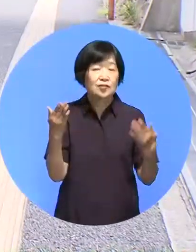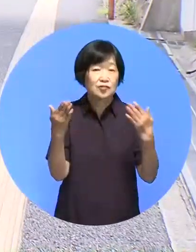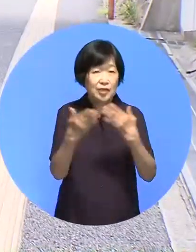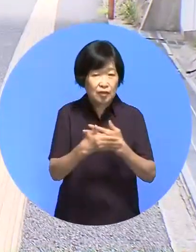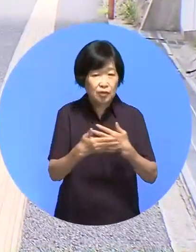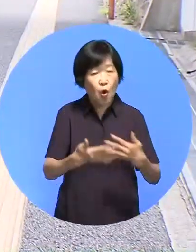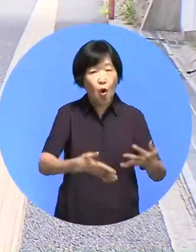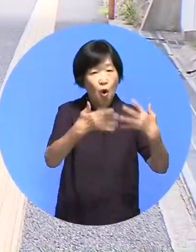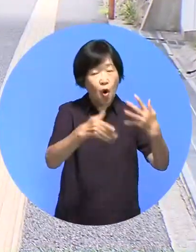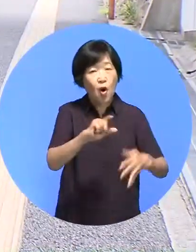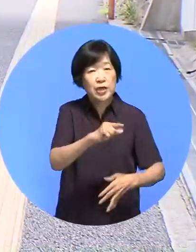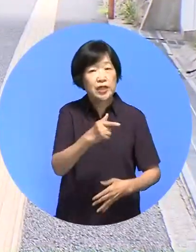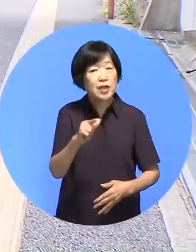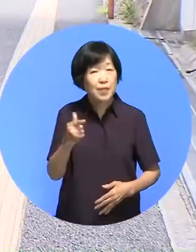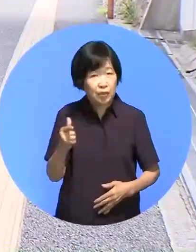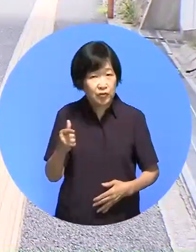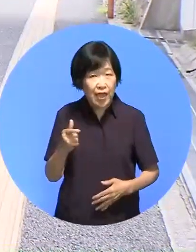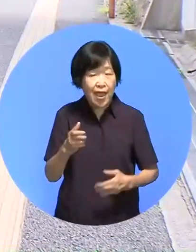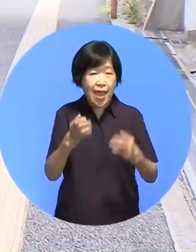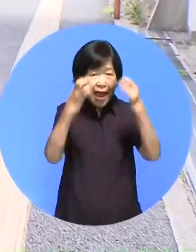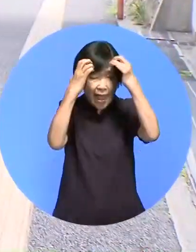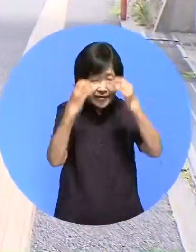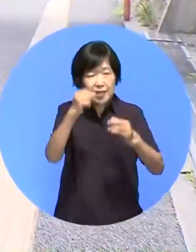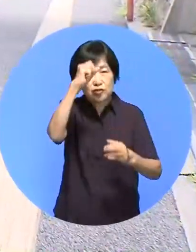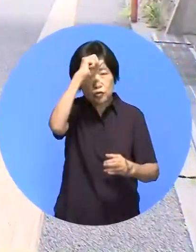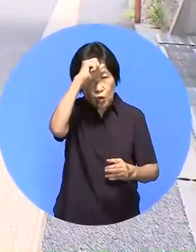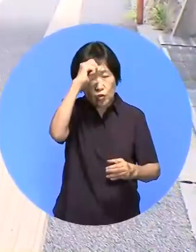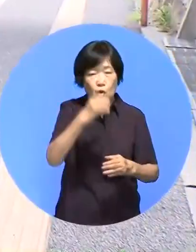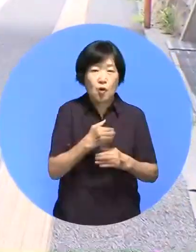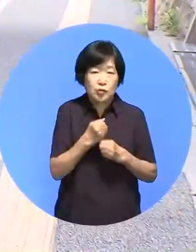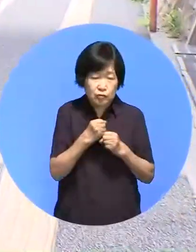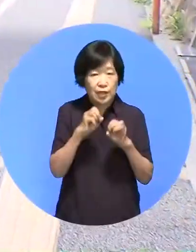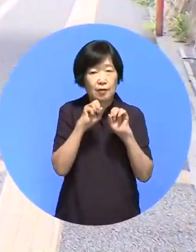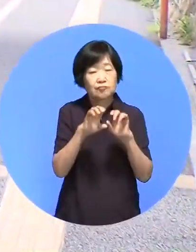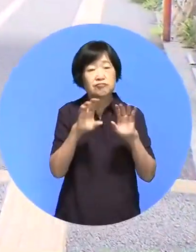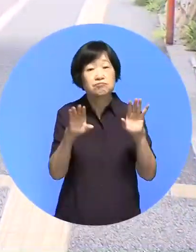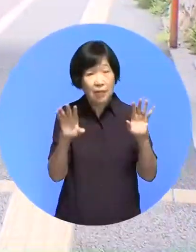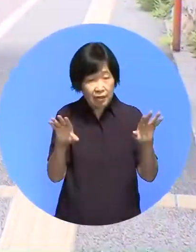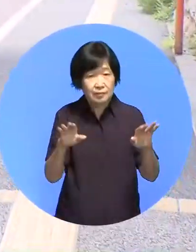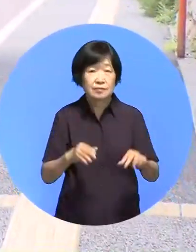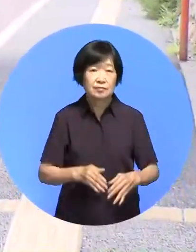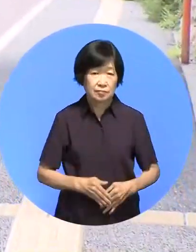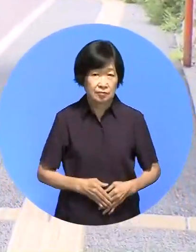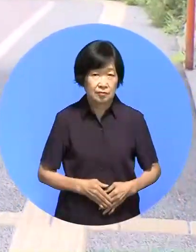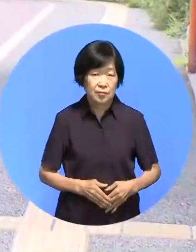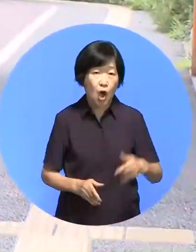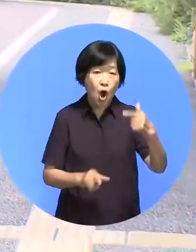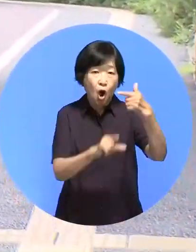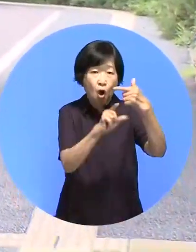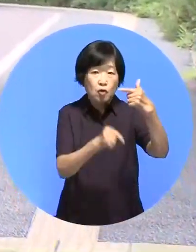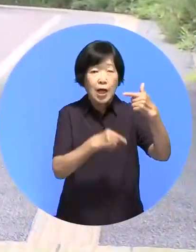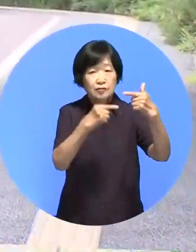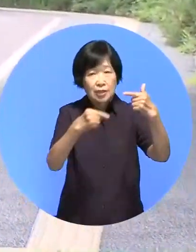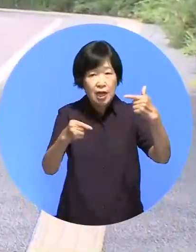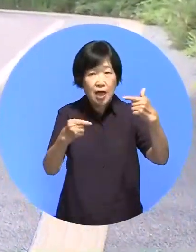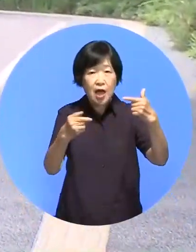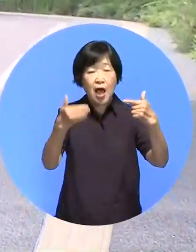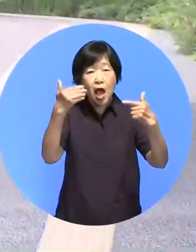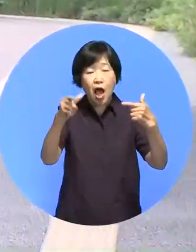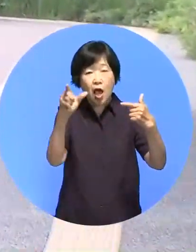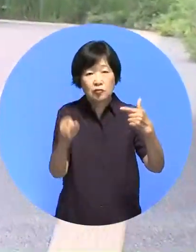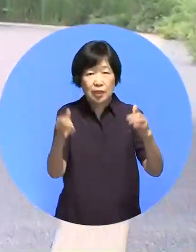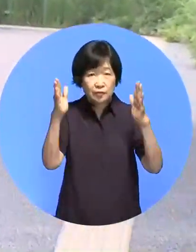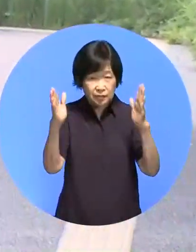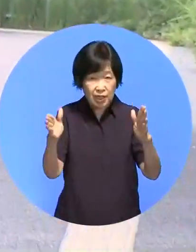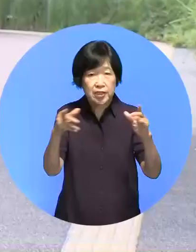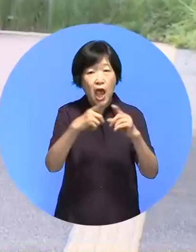この時期になると様々なメディアで熱中症に対する注意喚起が行われていますが、それでも6月から9